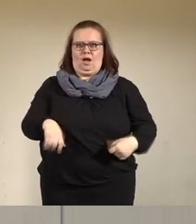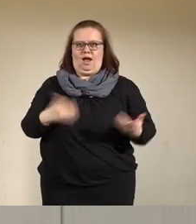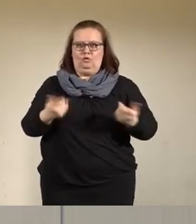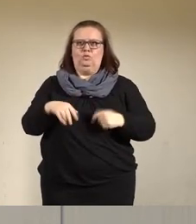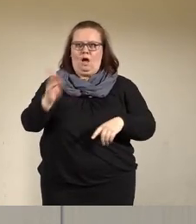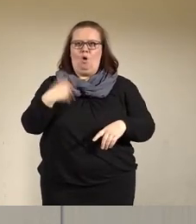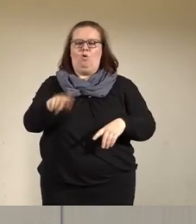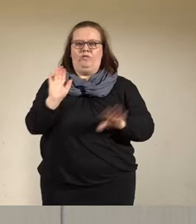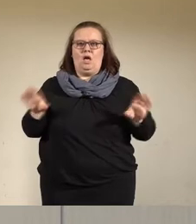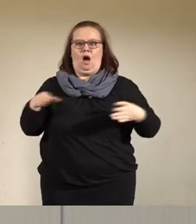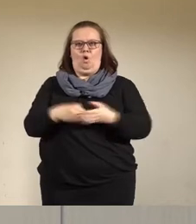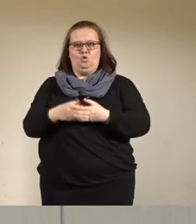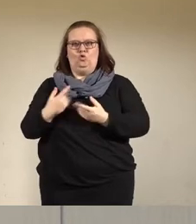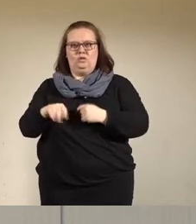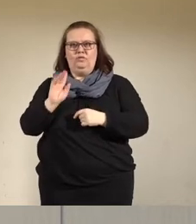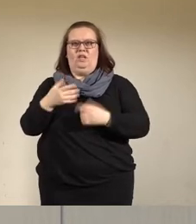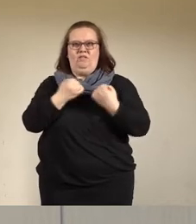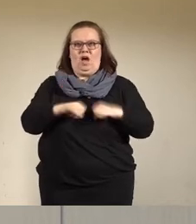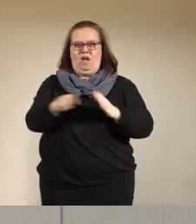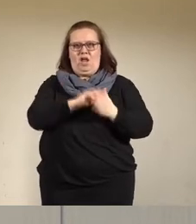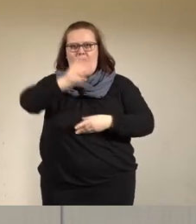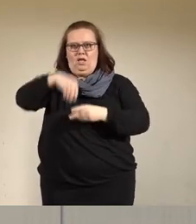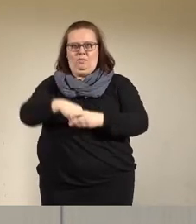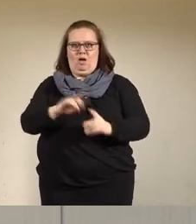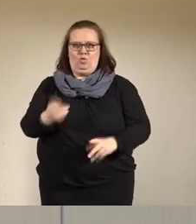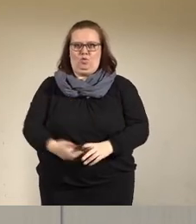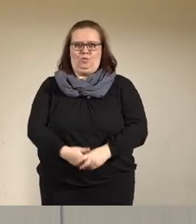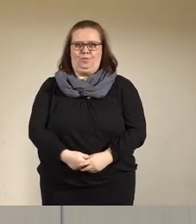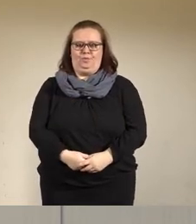federführenden Ausschussvotum auch die Intention der Freien Wähler berücksichtigt ist.